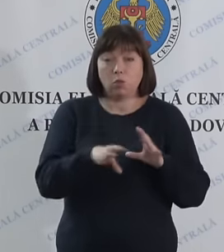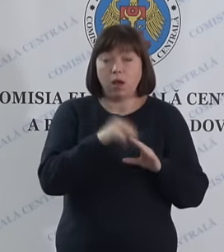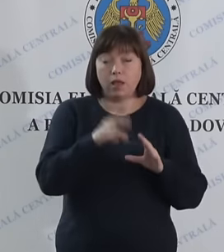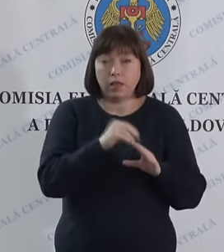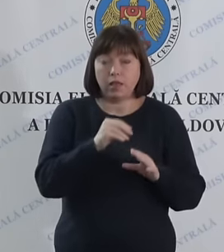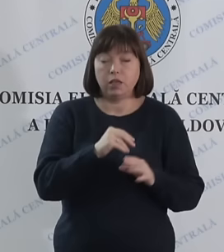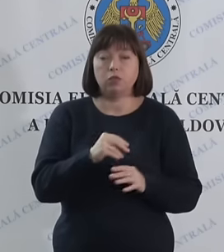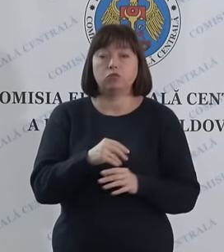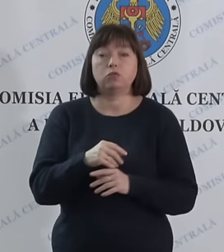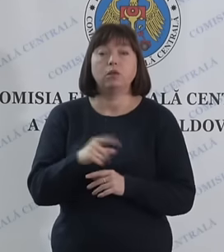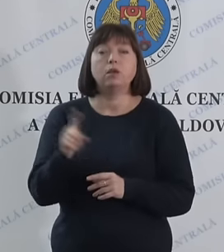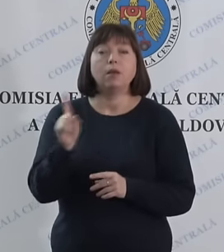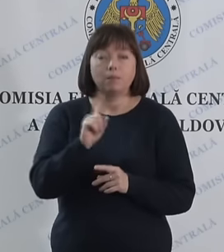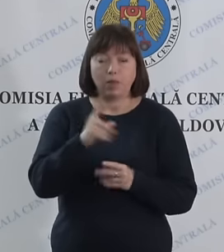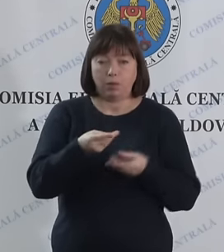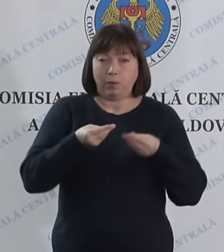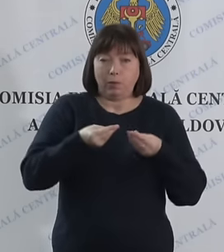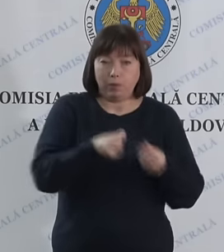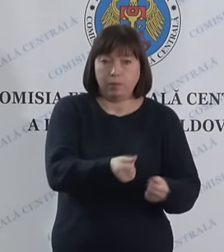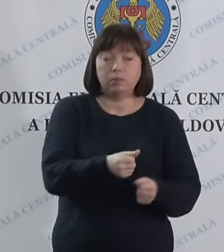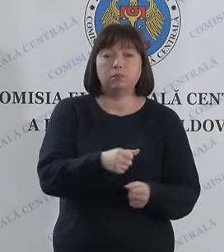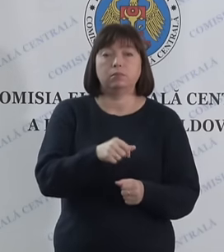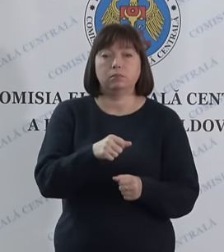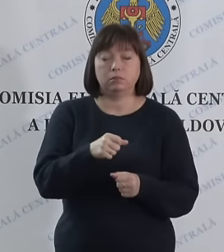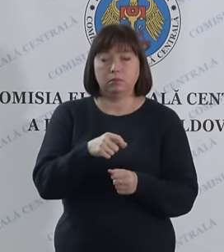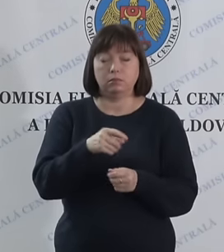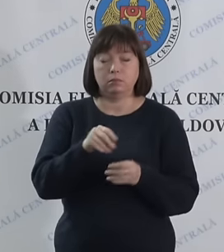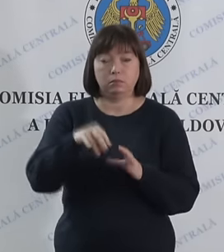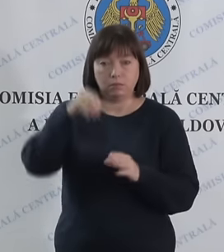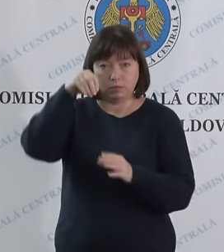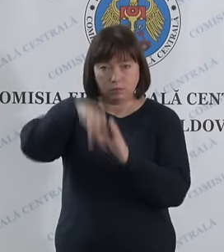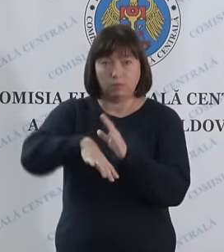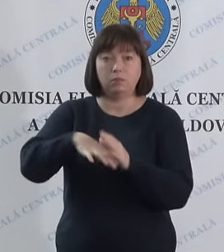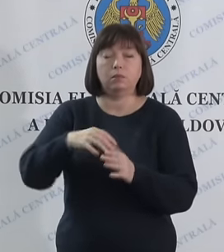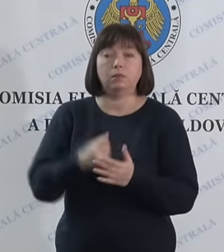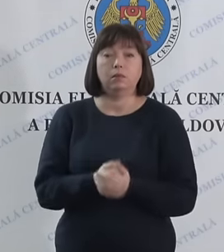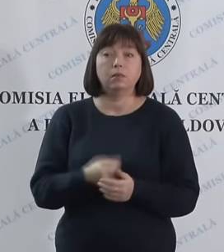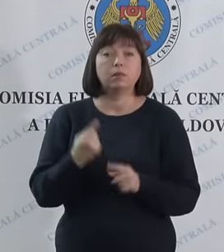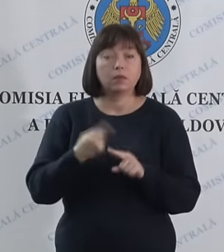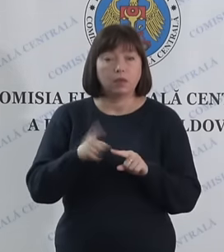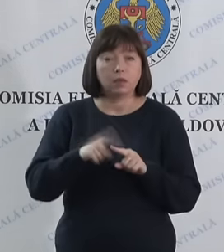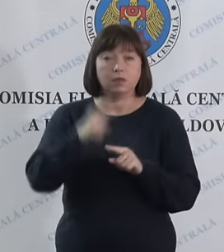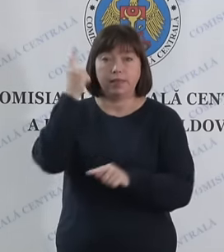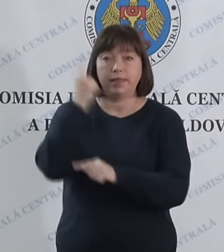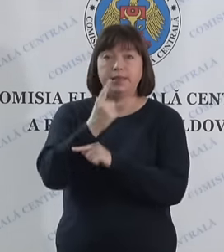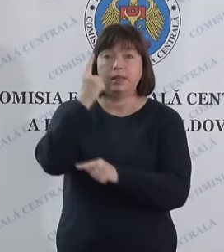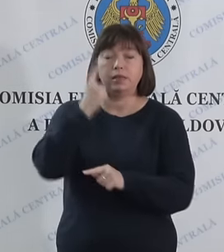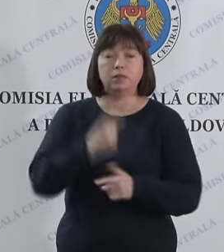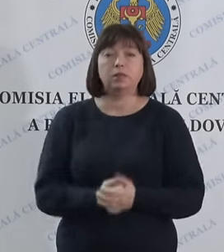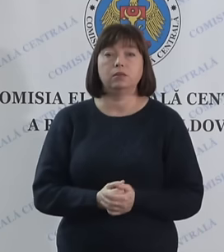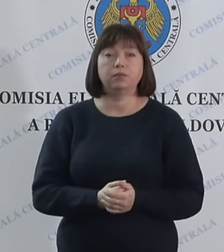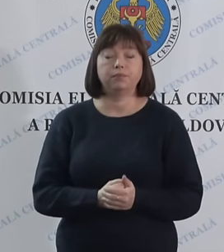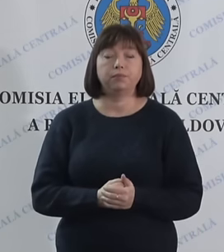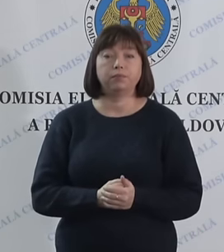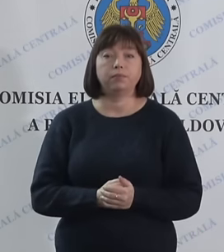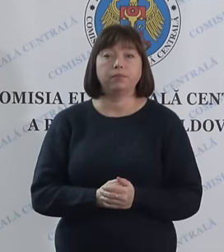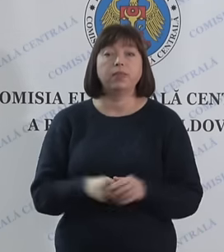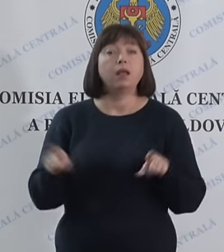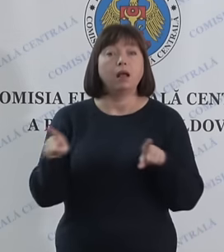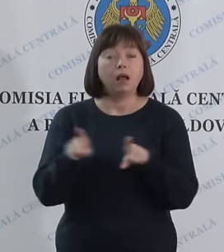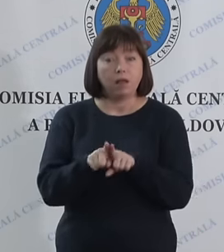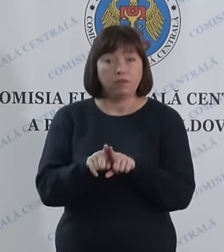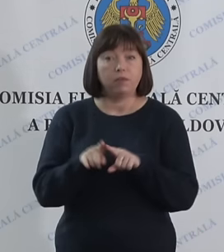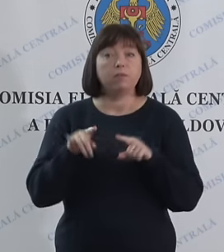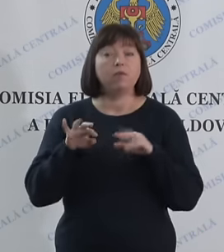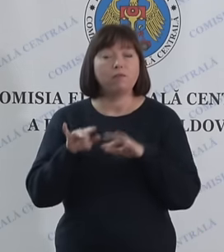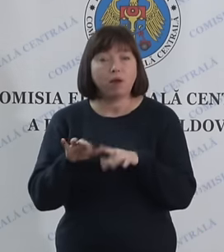scopul determinării acestora să-și exercite dreptul electoral, este interzisă. Asemenea